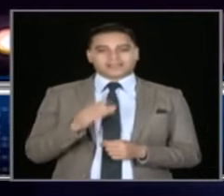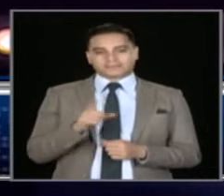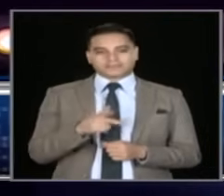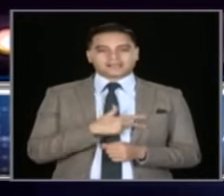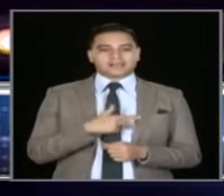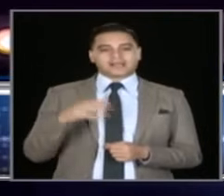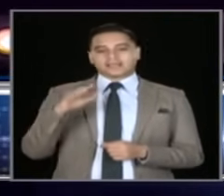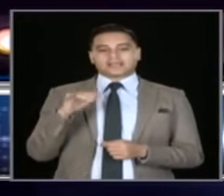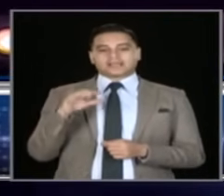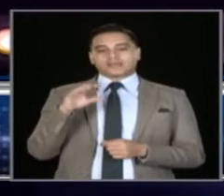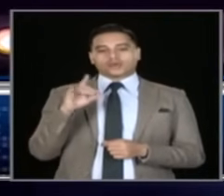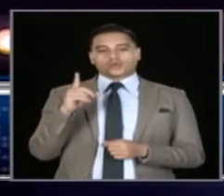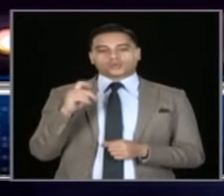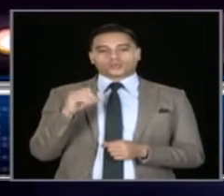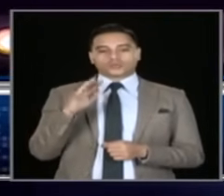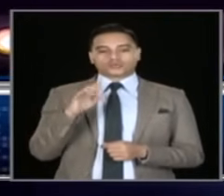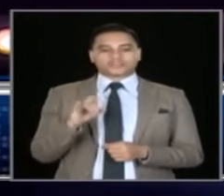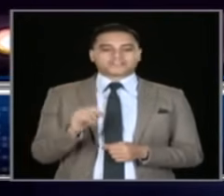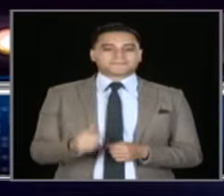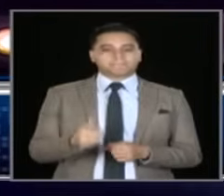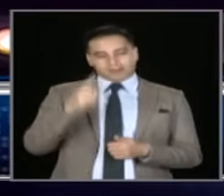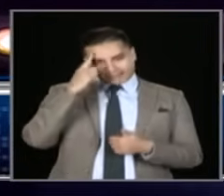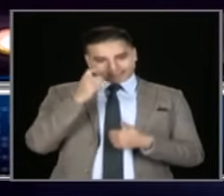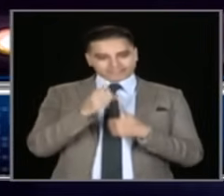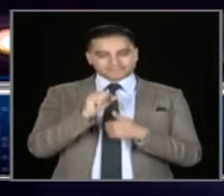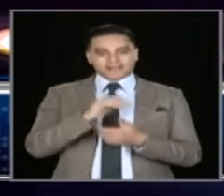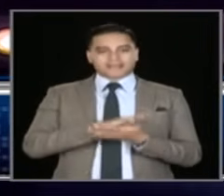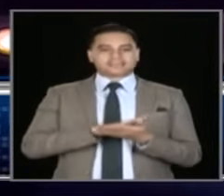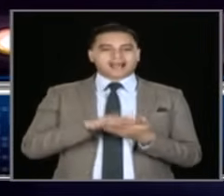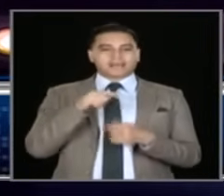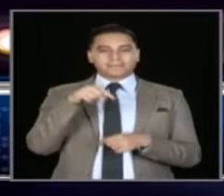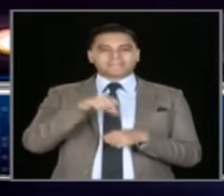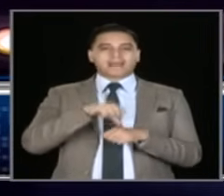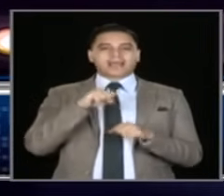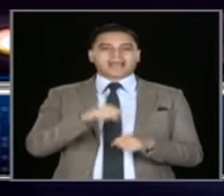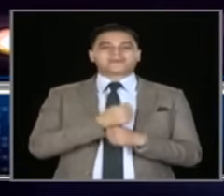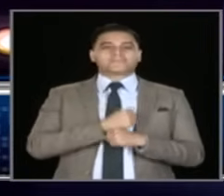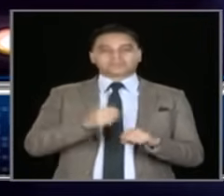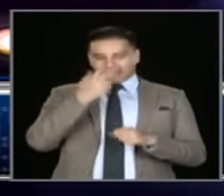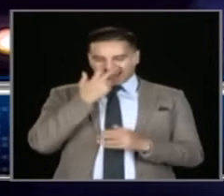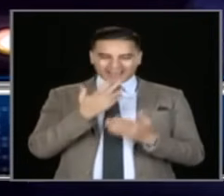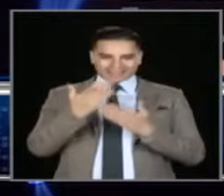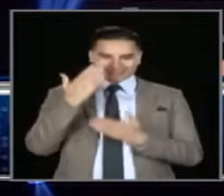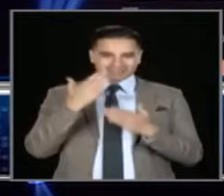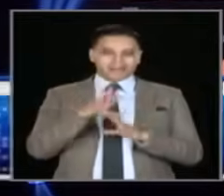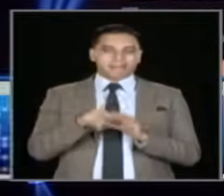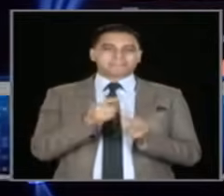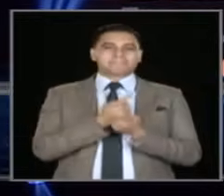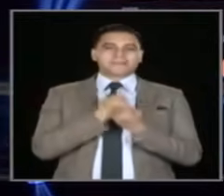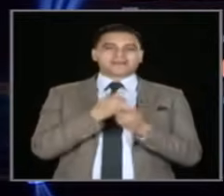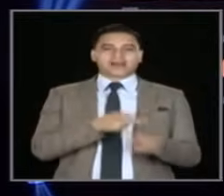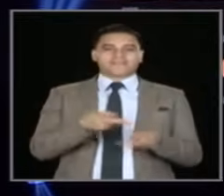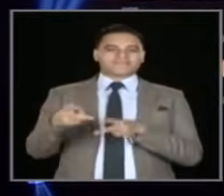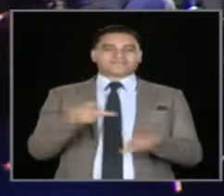متحف هيروشيما التذكاري للسلام. النتيجة في نهاية المباراة